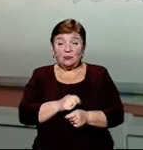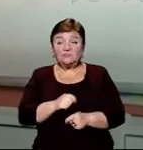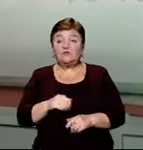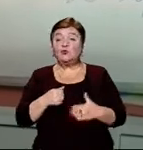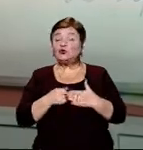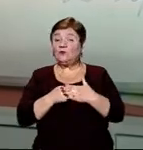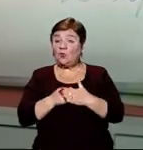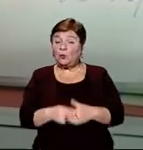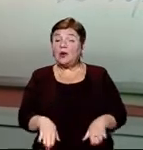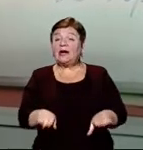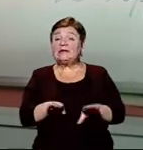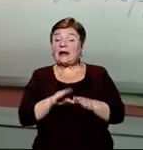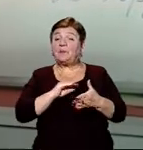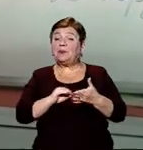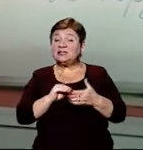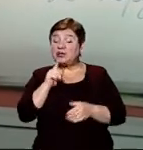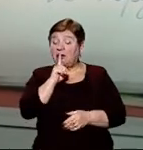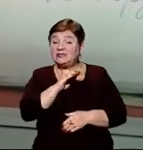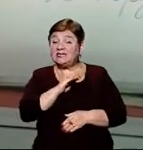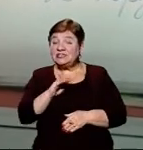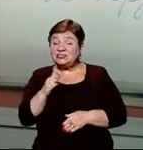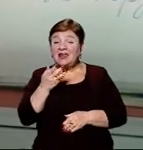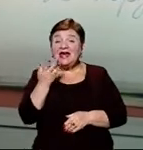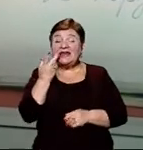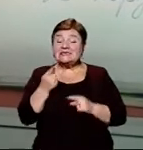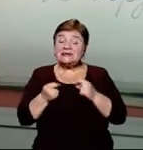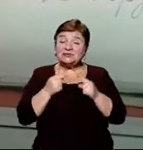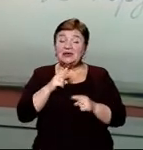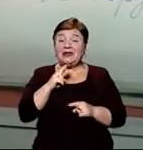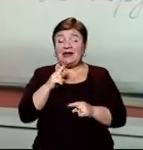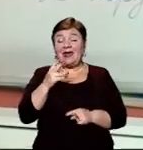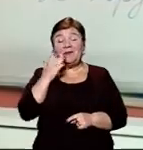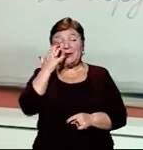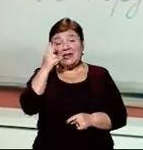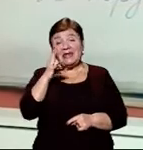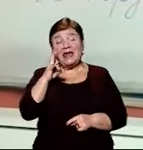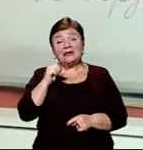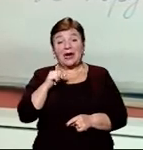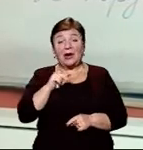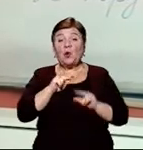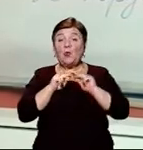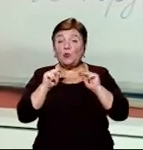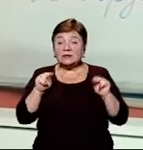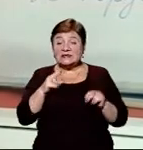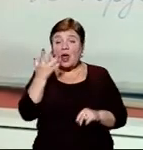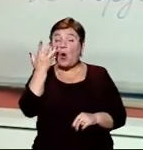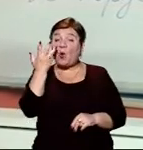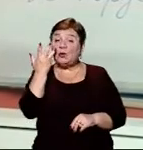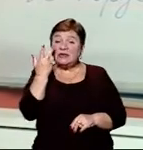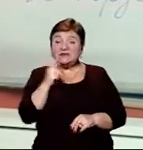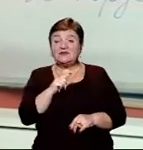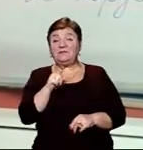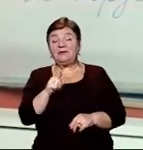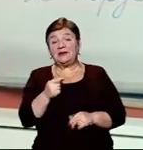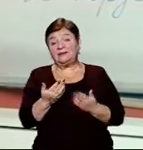основному. Тут ось та тиша, про яку вчитель завжди мріє на уроці. У них мікрофони вимкнені, ну, колись у них